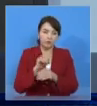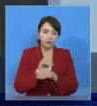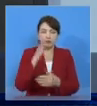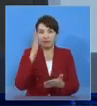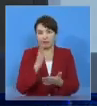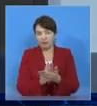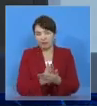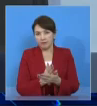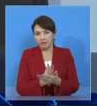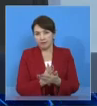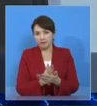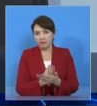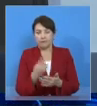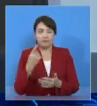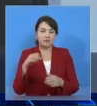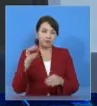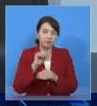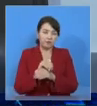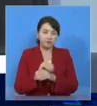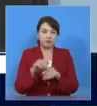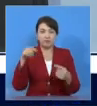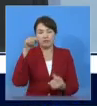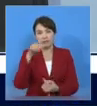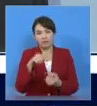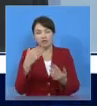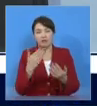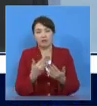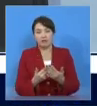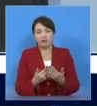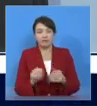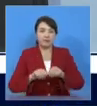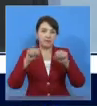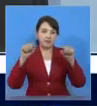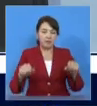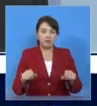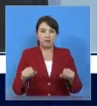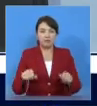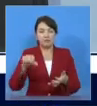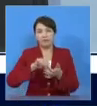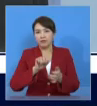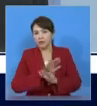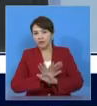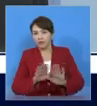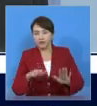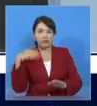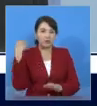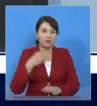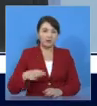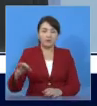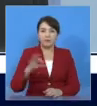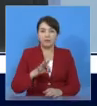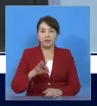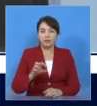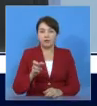бар. Осы бірінші қосымшасына сәйкес, жаңағы ашық жобасына қатыспайтын Ақтөбе